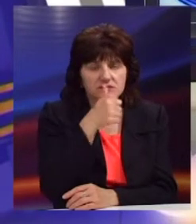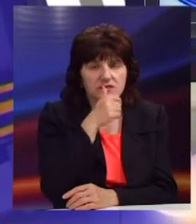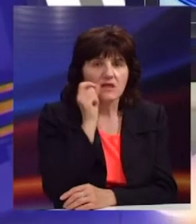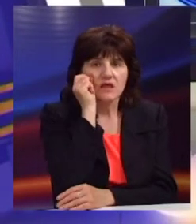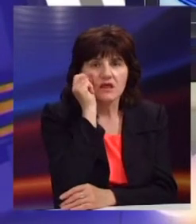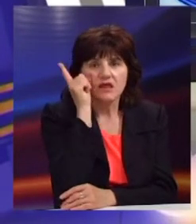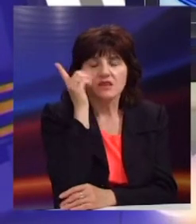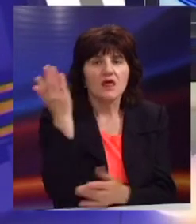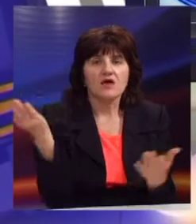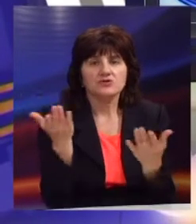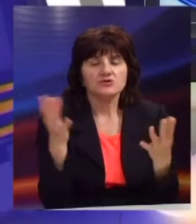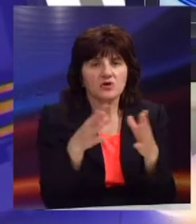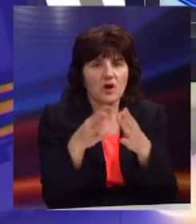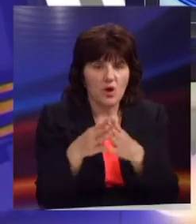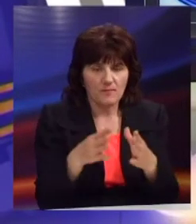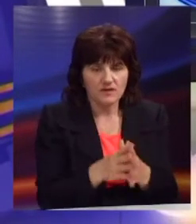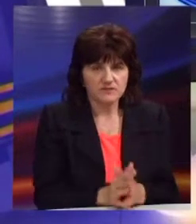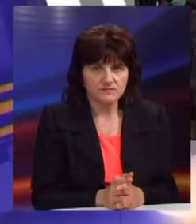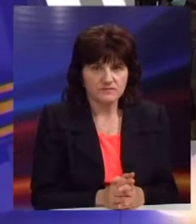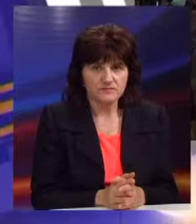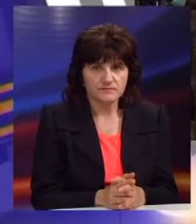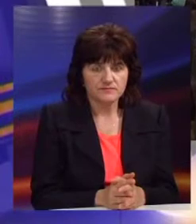u kojoj oblasti bi se on mogao popraviti.